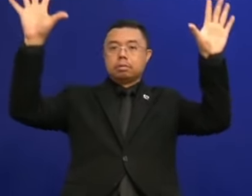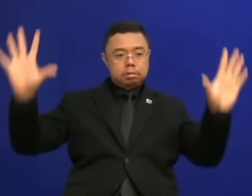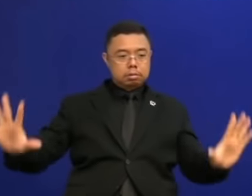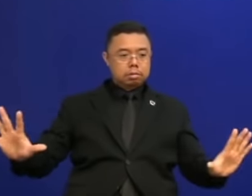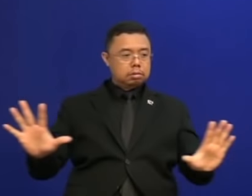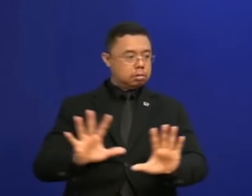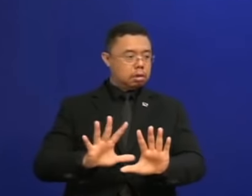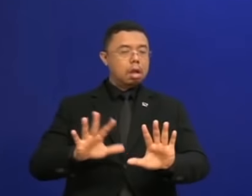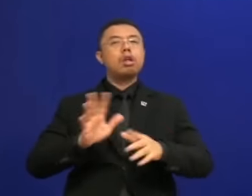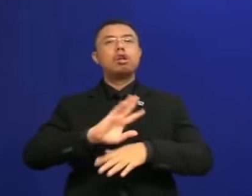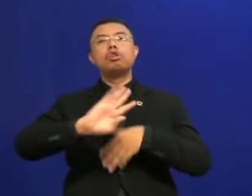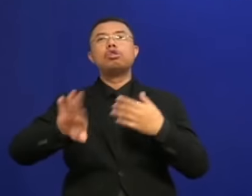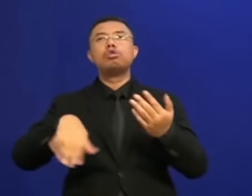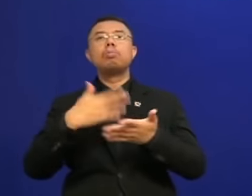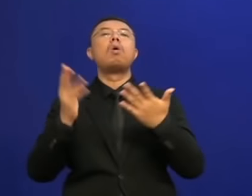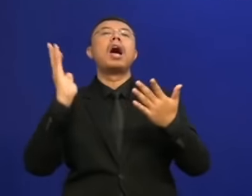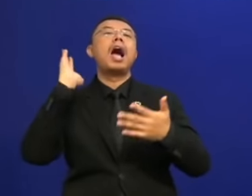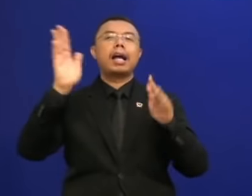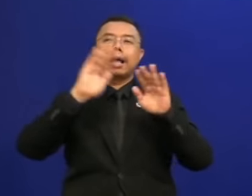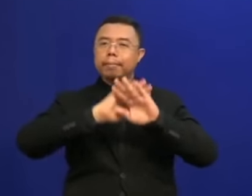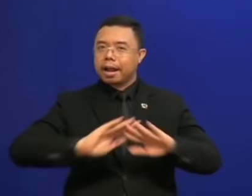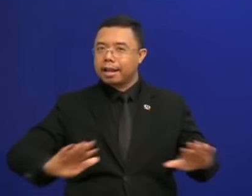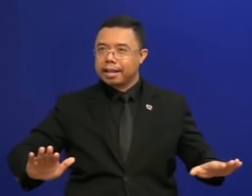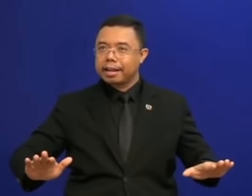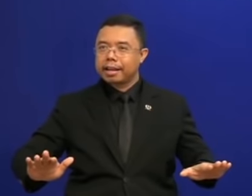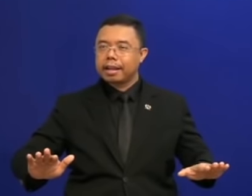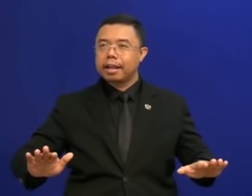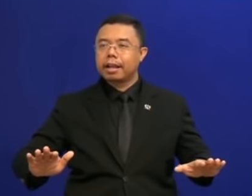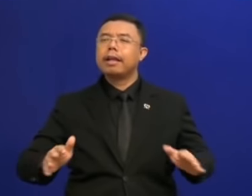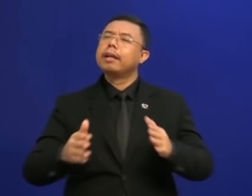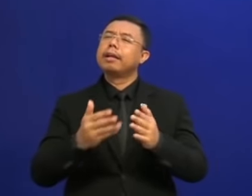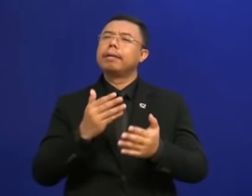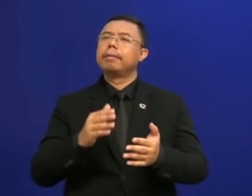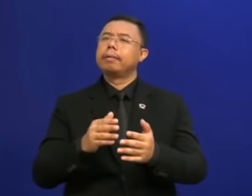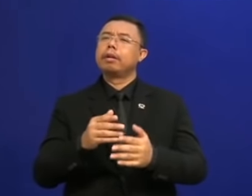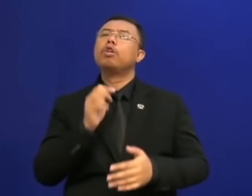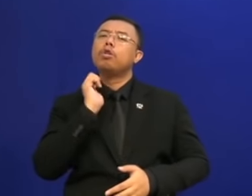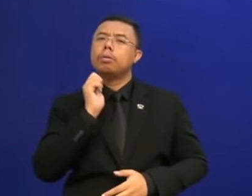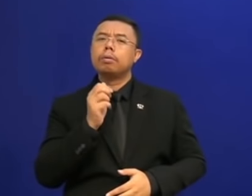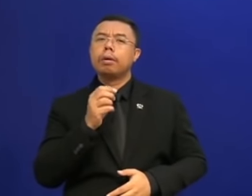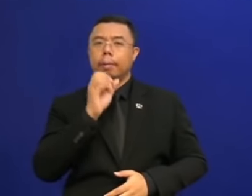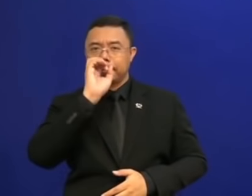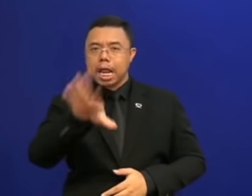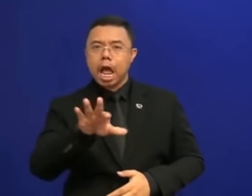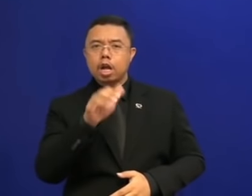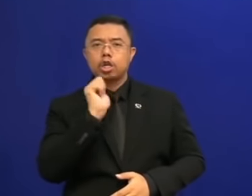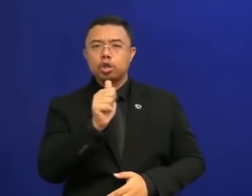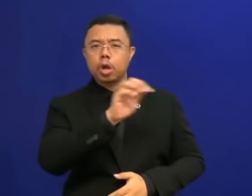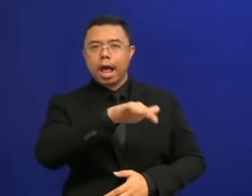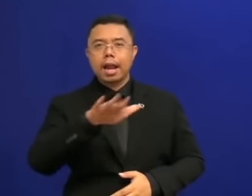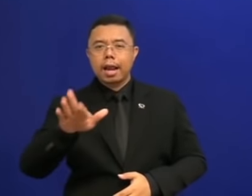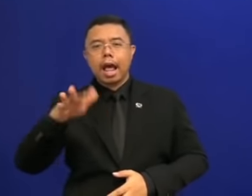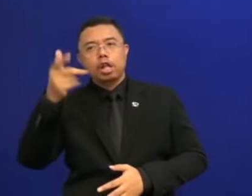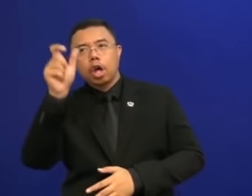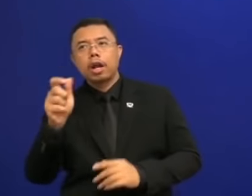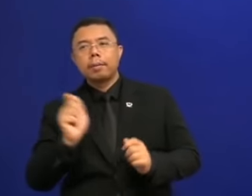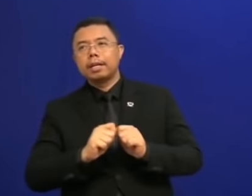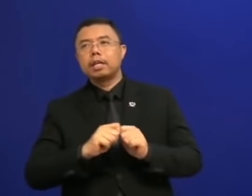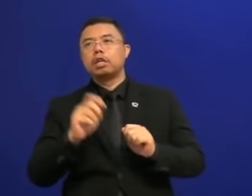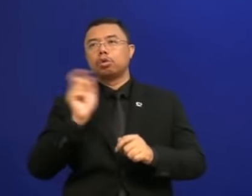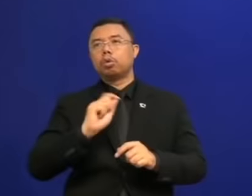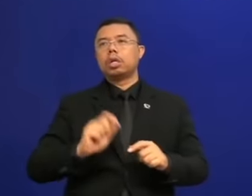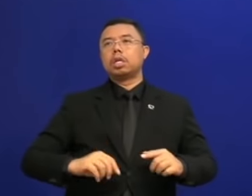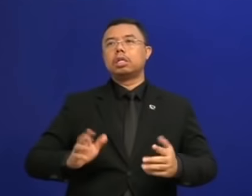Semua akan berakhir. Ya, minta anak-anak atau orang bikin tulisan